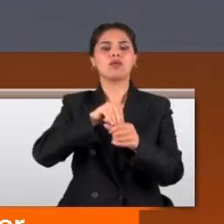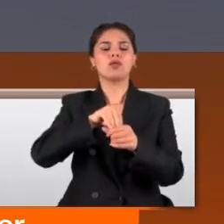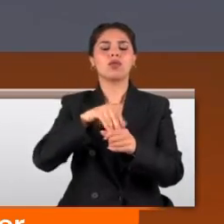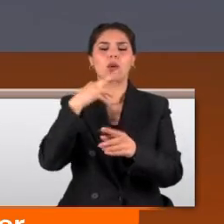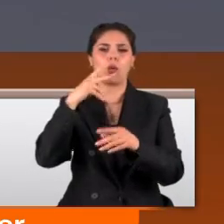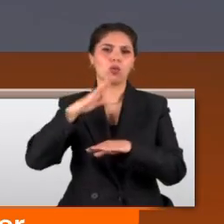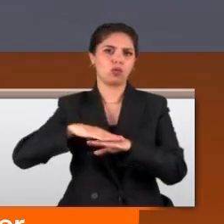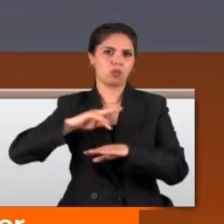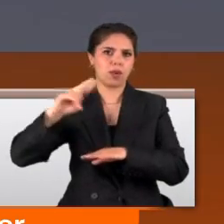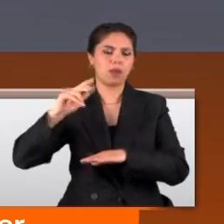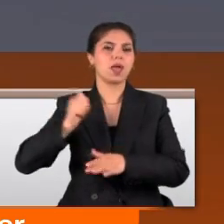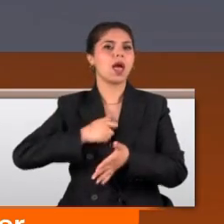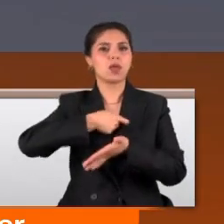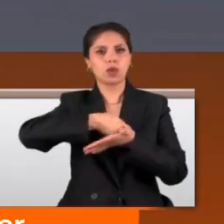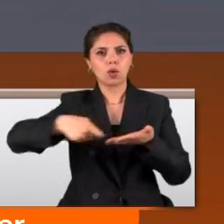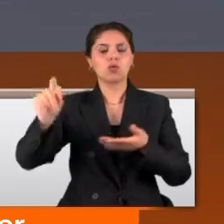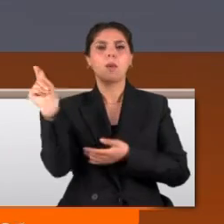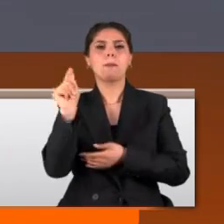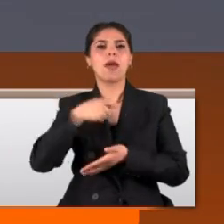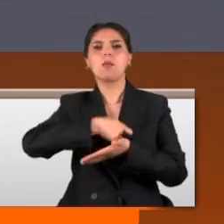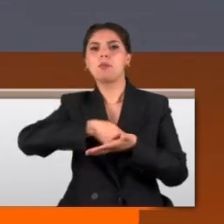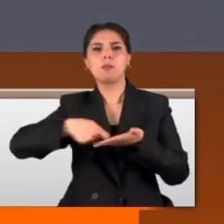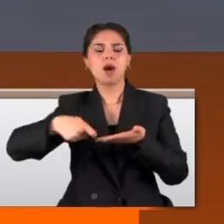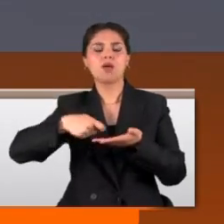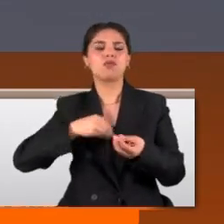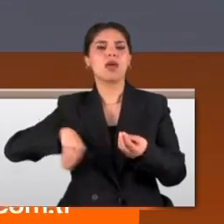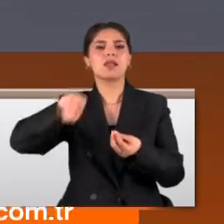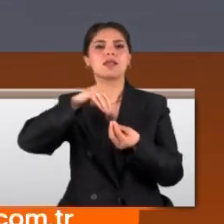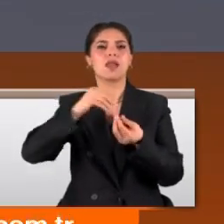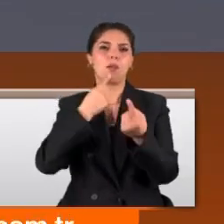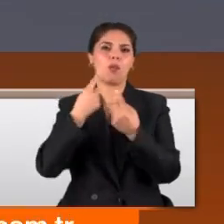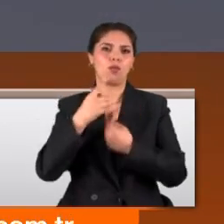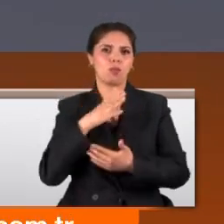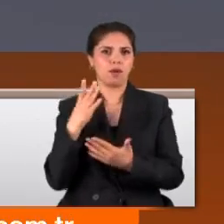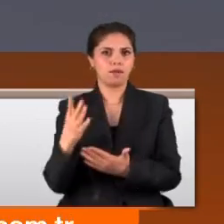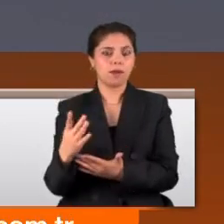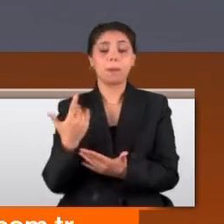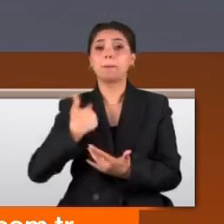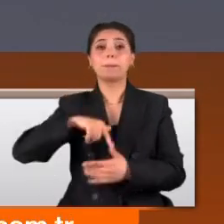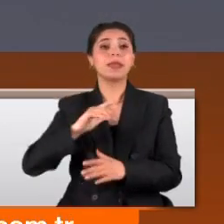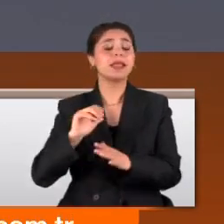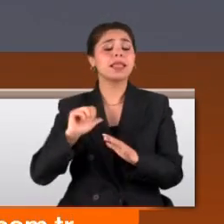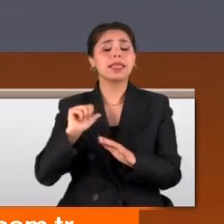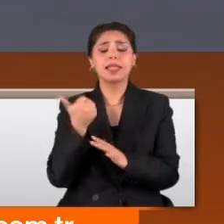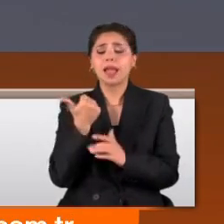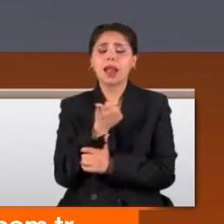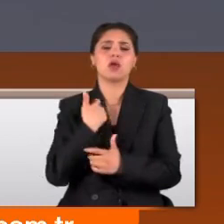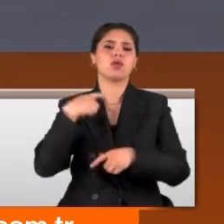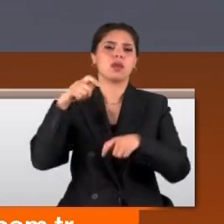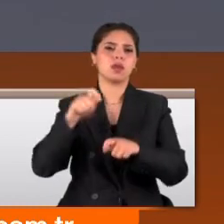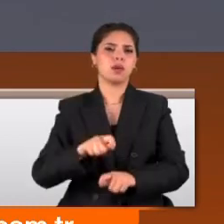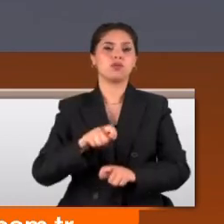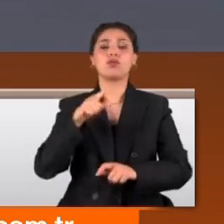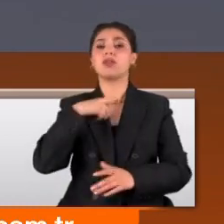heyecanla beklediği asgari ücret ve memur maaşlarına yapılacak artış da gündemindeydi. Elimizden gelen gayreti göstereceğiz, bir an